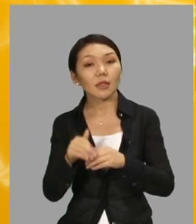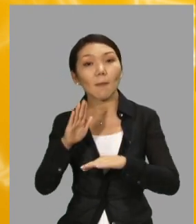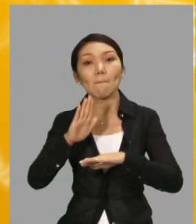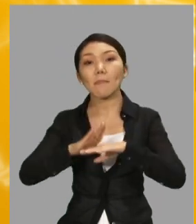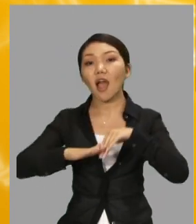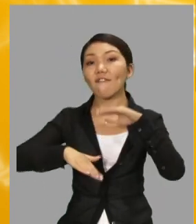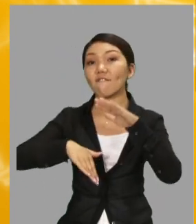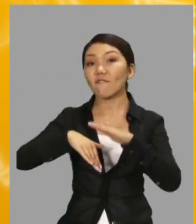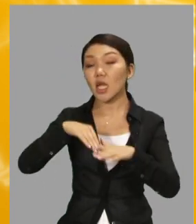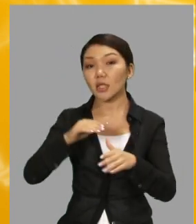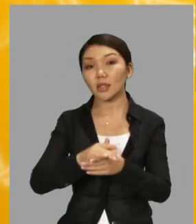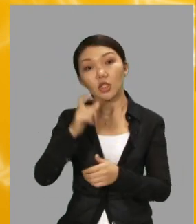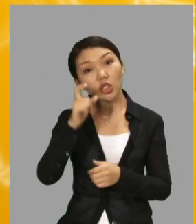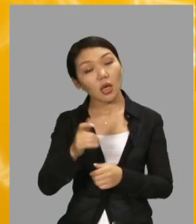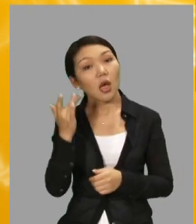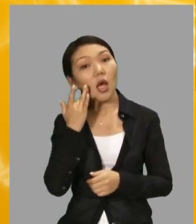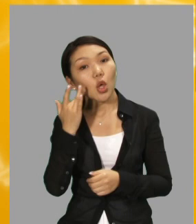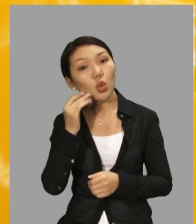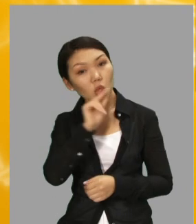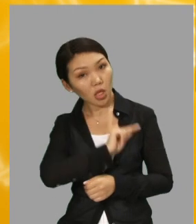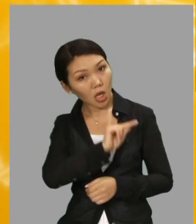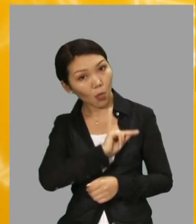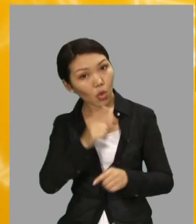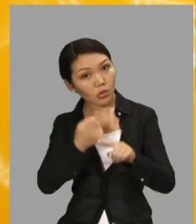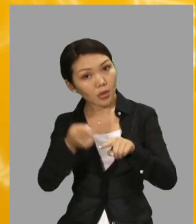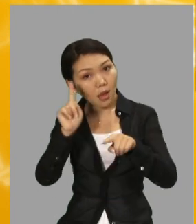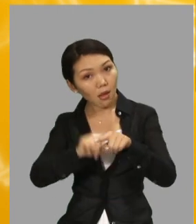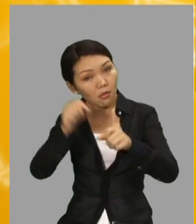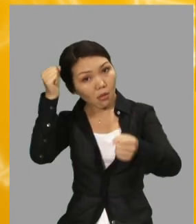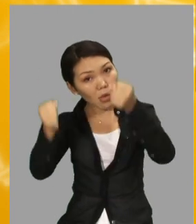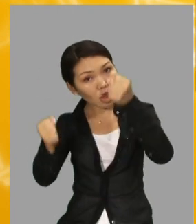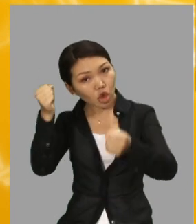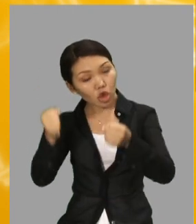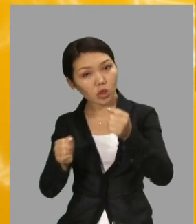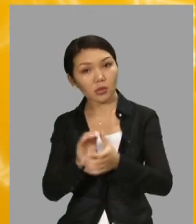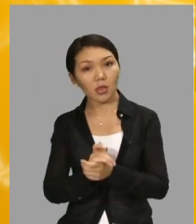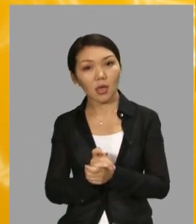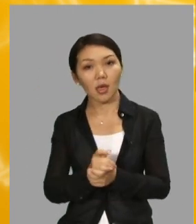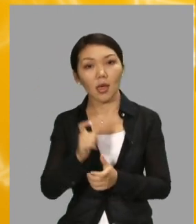человека, который работает на этой машине?